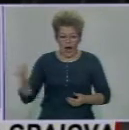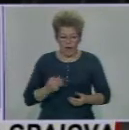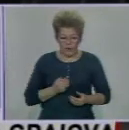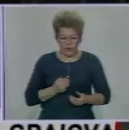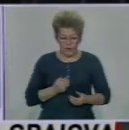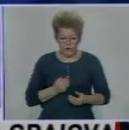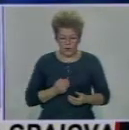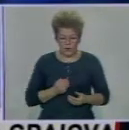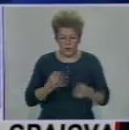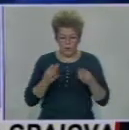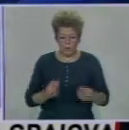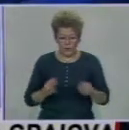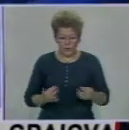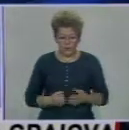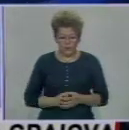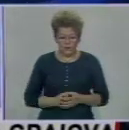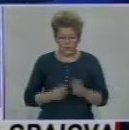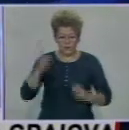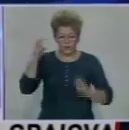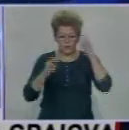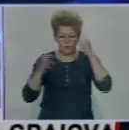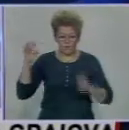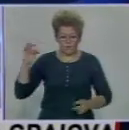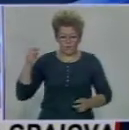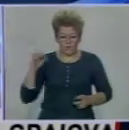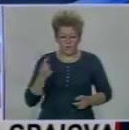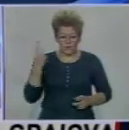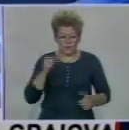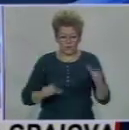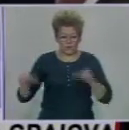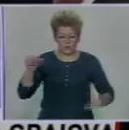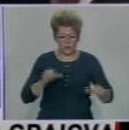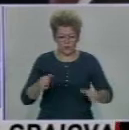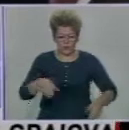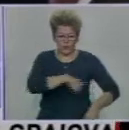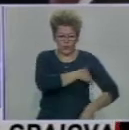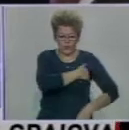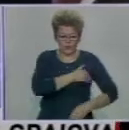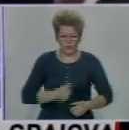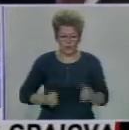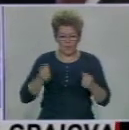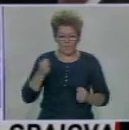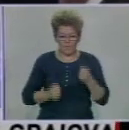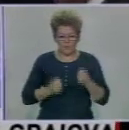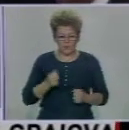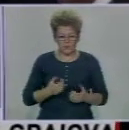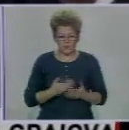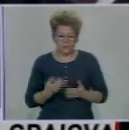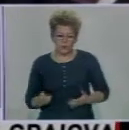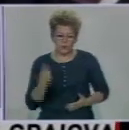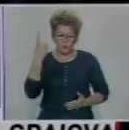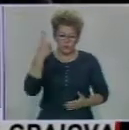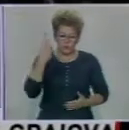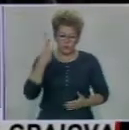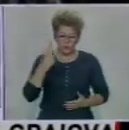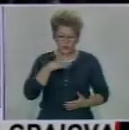cât mai corectă din partea furnizorilor. Uzina Ford a produs pe 1 septembrie ultimul exemplar al monovolumului Bimex. Pentru noul model, cele mai